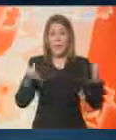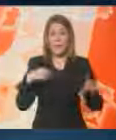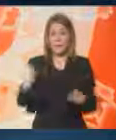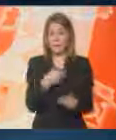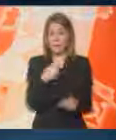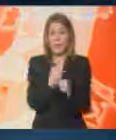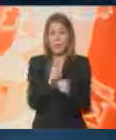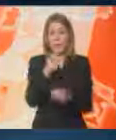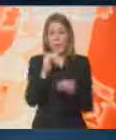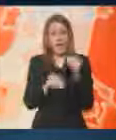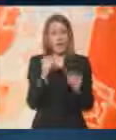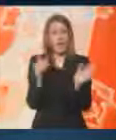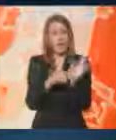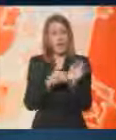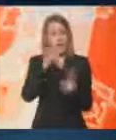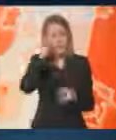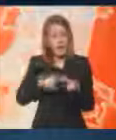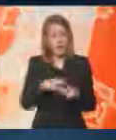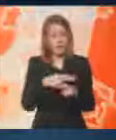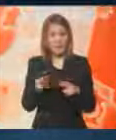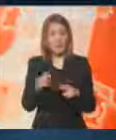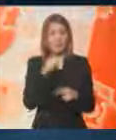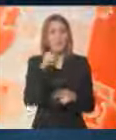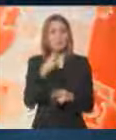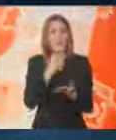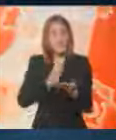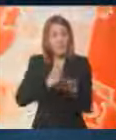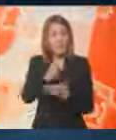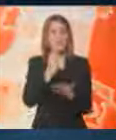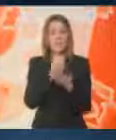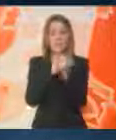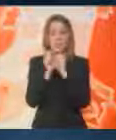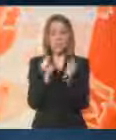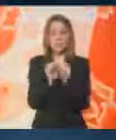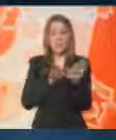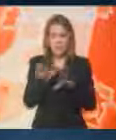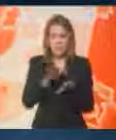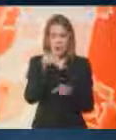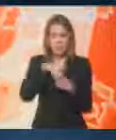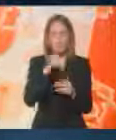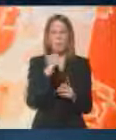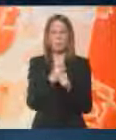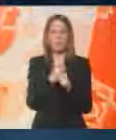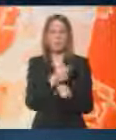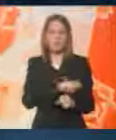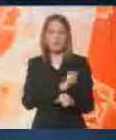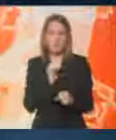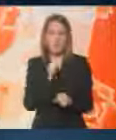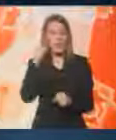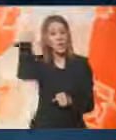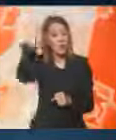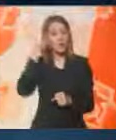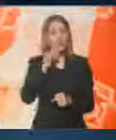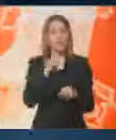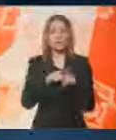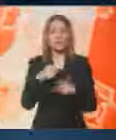sve kako bi se ovaj problem rešio i u tom pravcu smo razgovarali sa premijerom kao i sa ministrom unutrašnjih poslova Kosova i želim da verujem